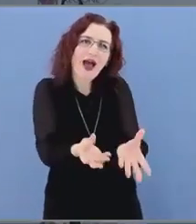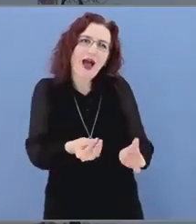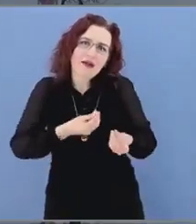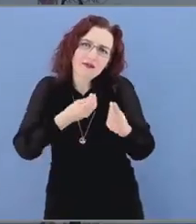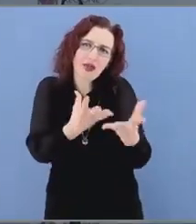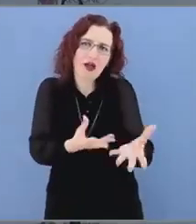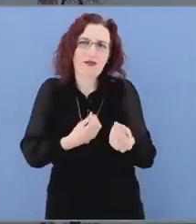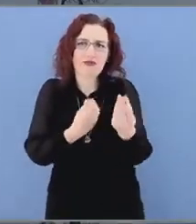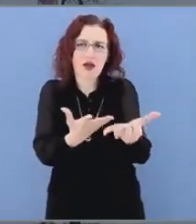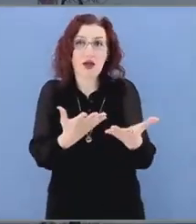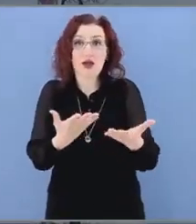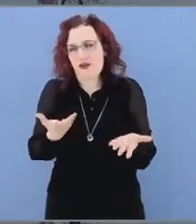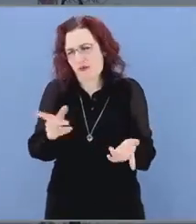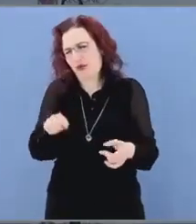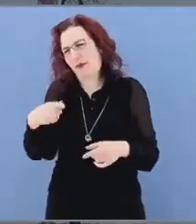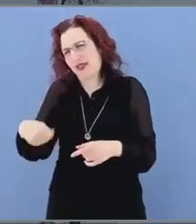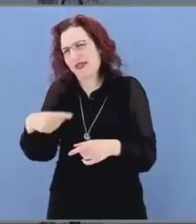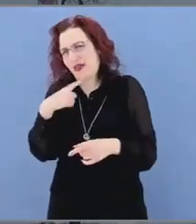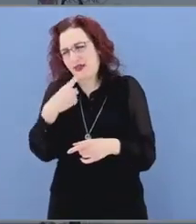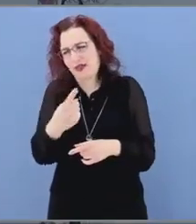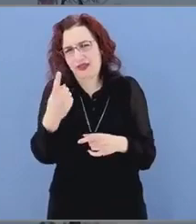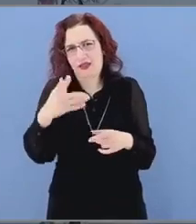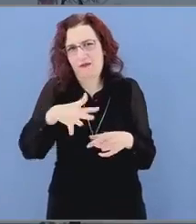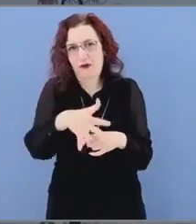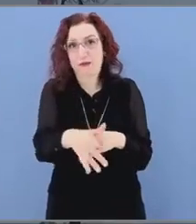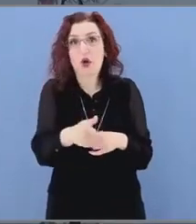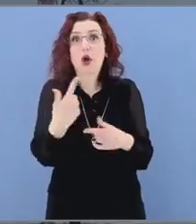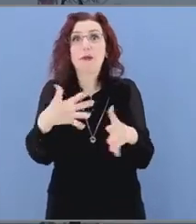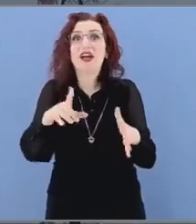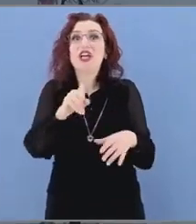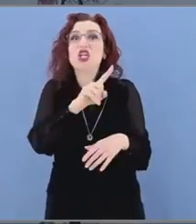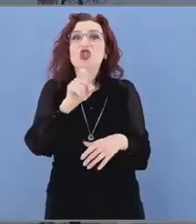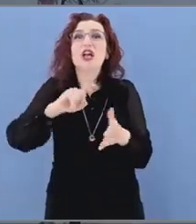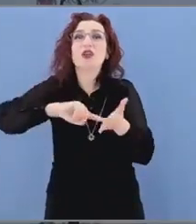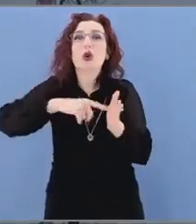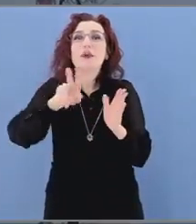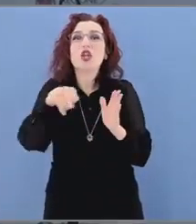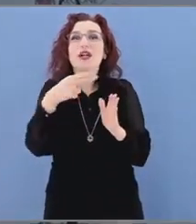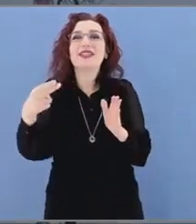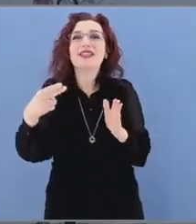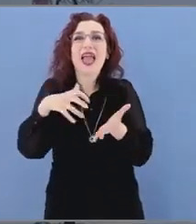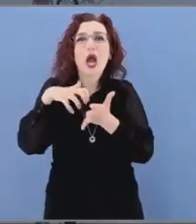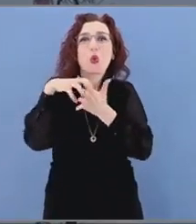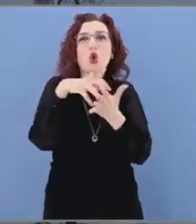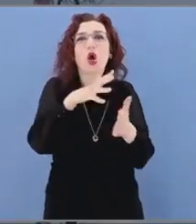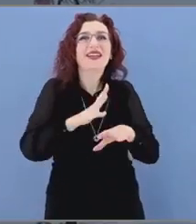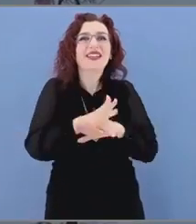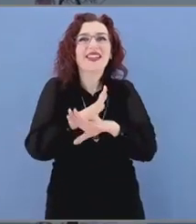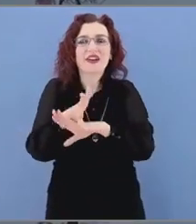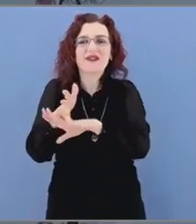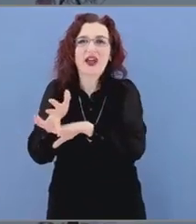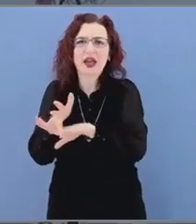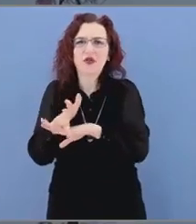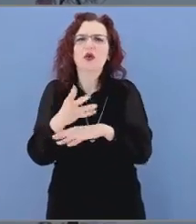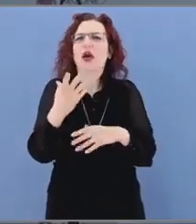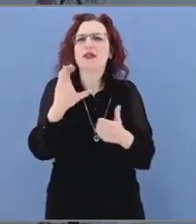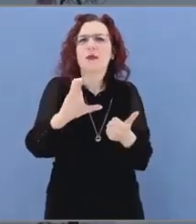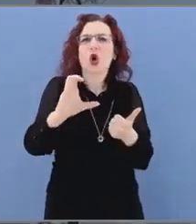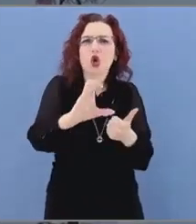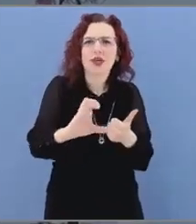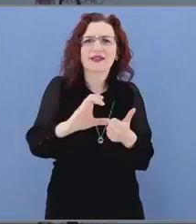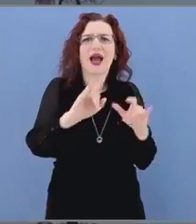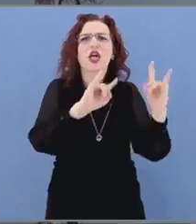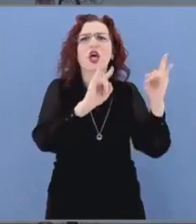realizzando interventi per più di 100 milioni di euro nelle periferie di Roma. Quando parlo periferie parlo di Corviale, parlo di Tor Sapienza, Torbella